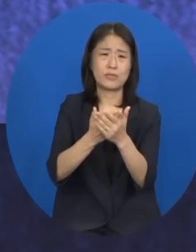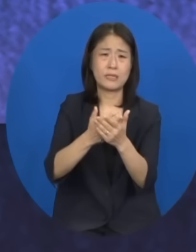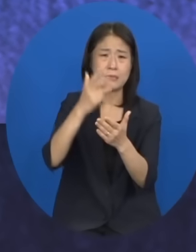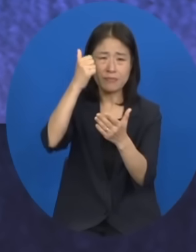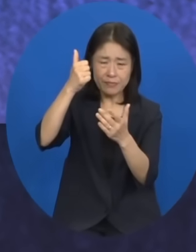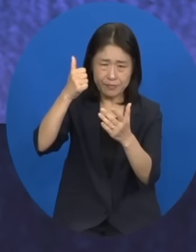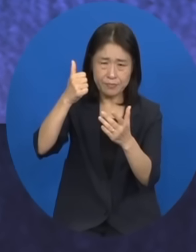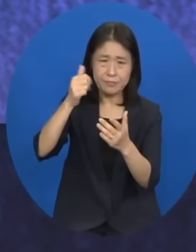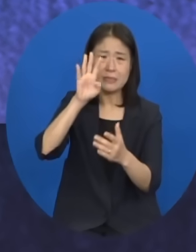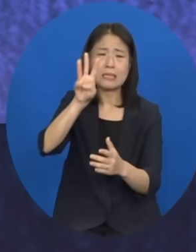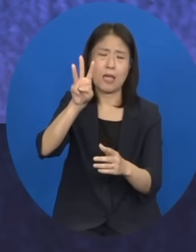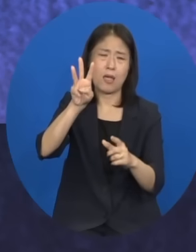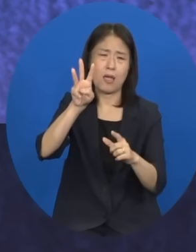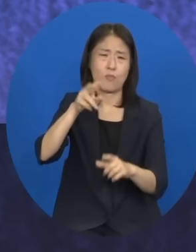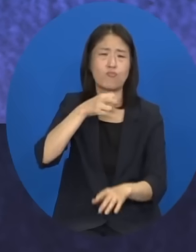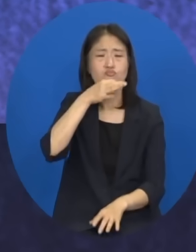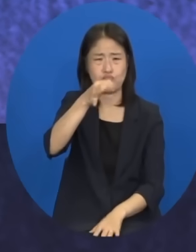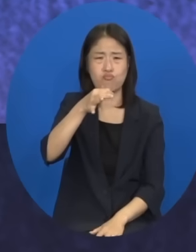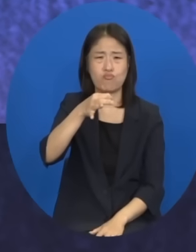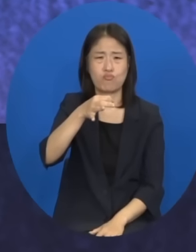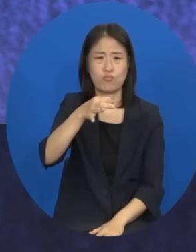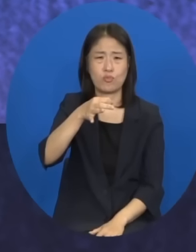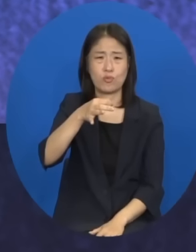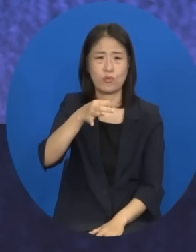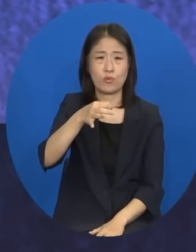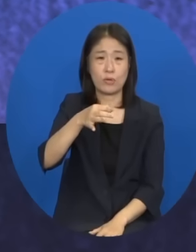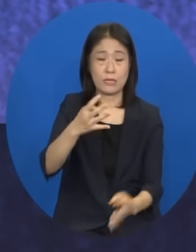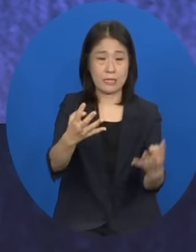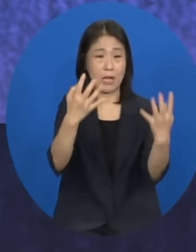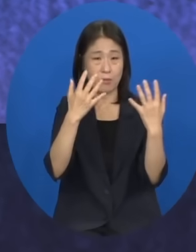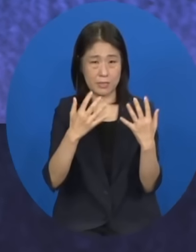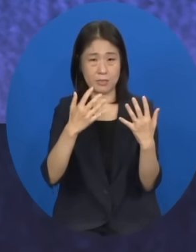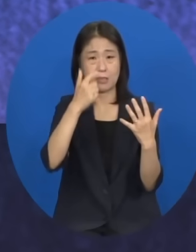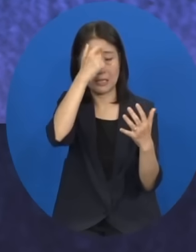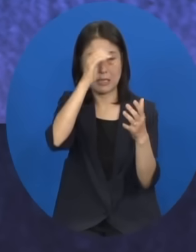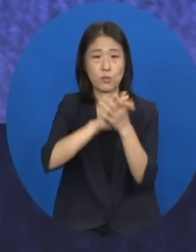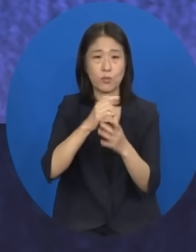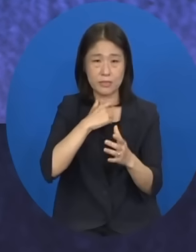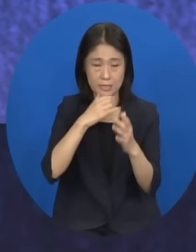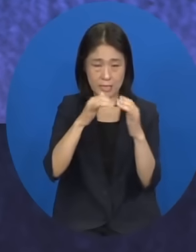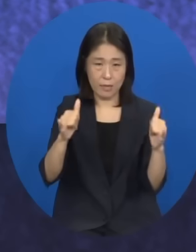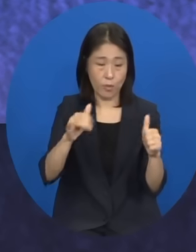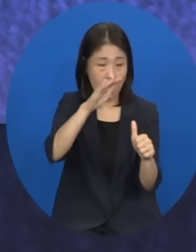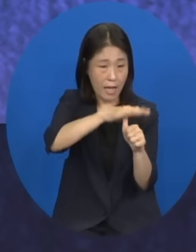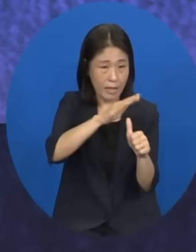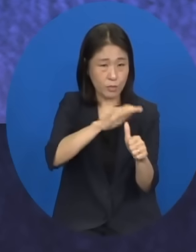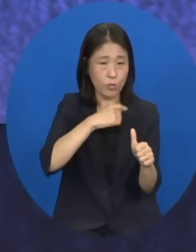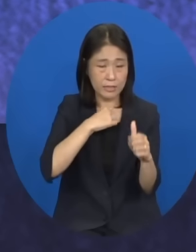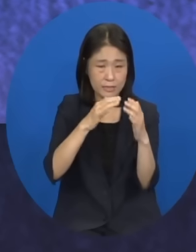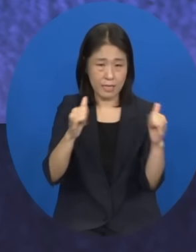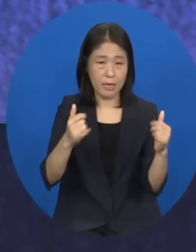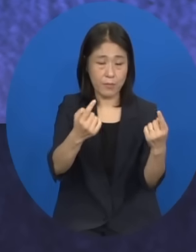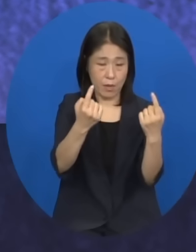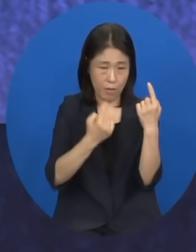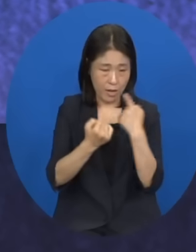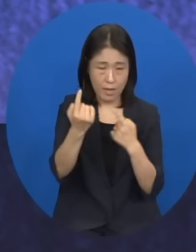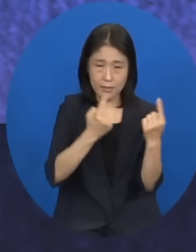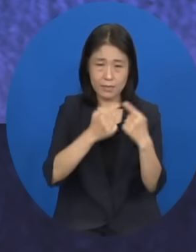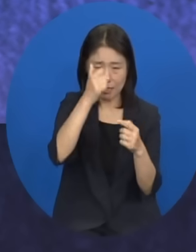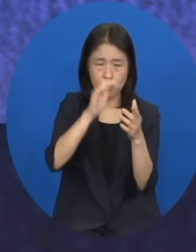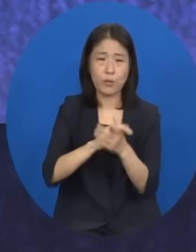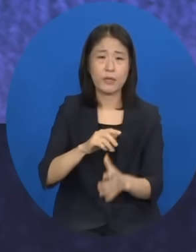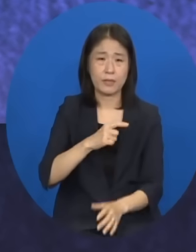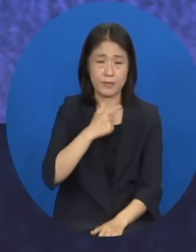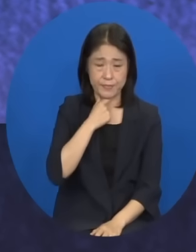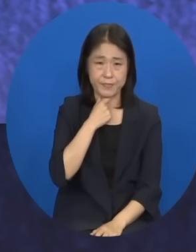주여 세 번 부르짖고 기도할 때 강단에 올라오셔서 기도할 분 올라오시고, 안수기도 받을 분들은 나와서 기도하시기 바랍니다. 우리 다 같이